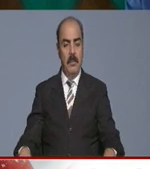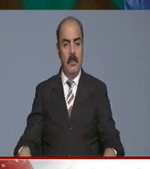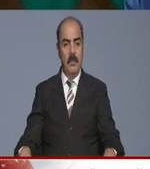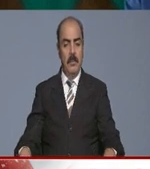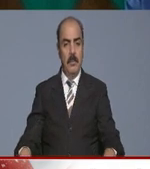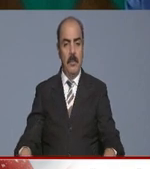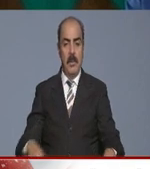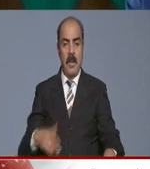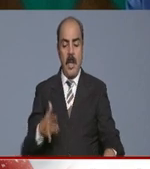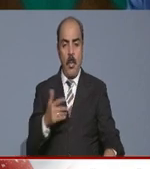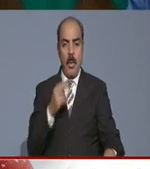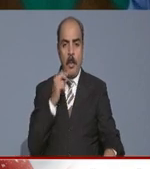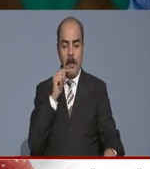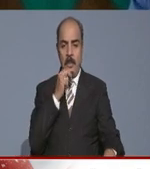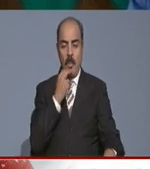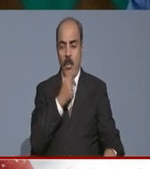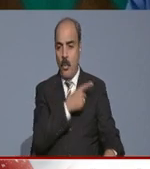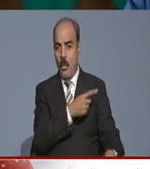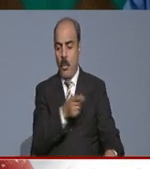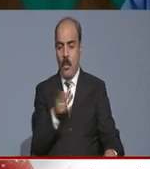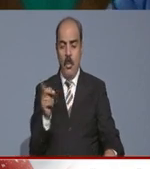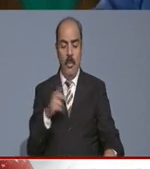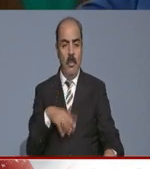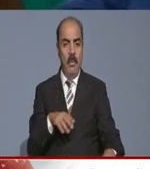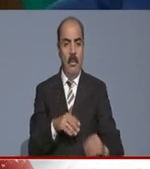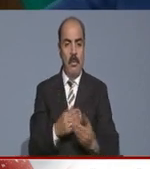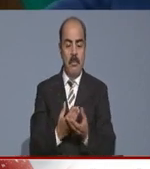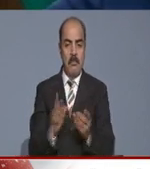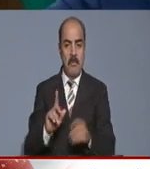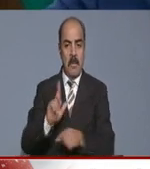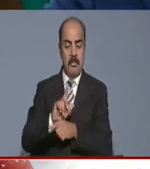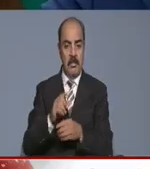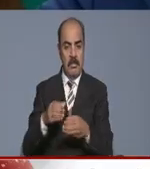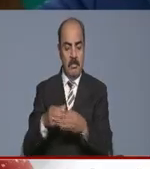أشقائي وشقيقاتي، في القمة